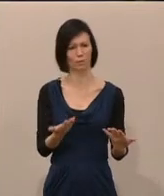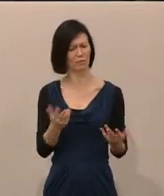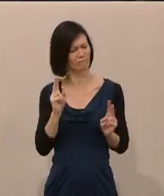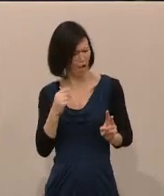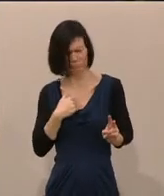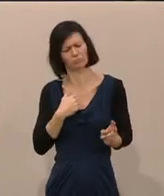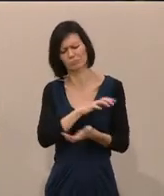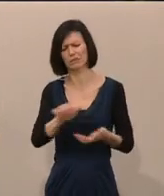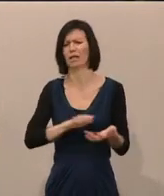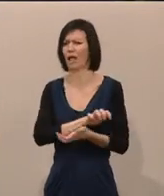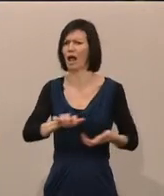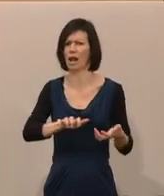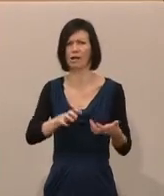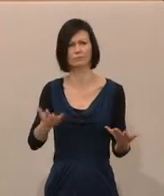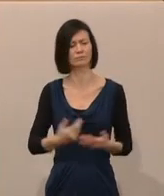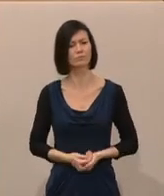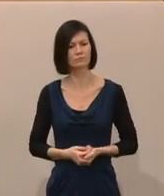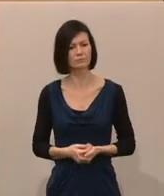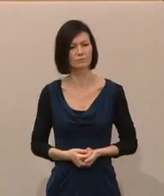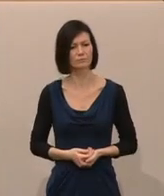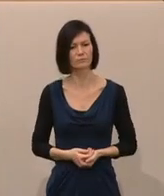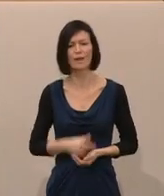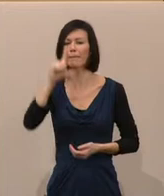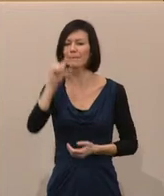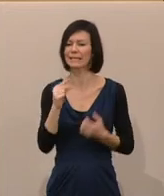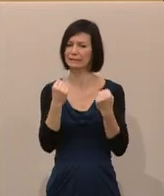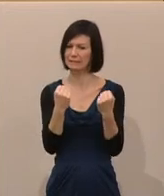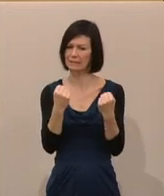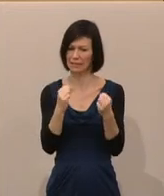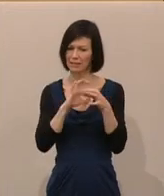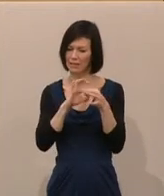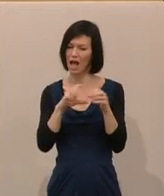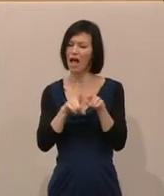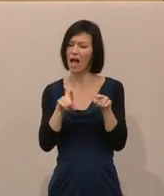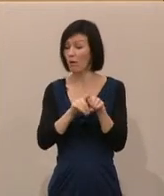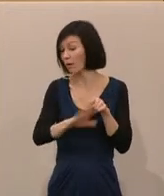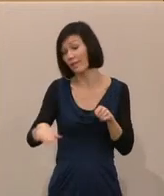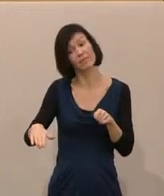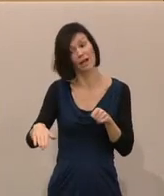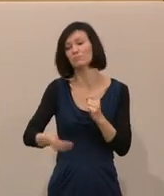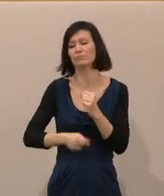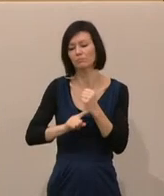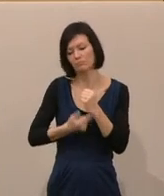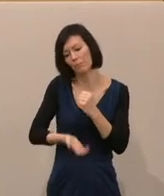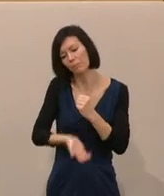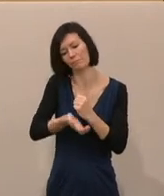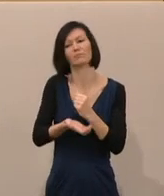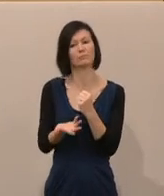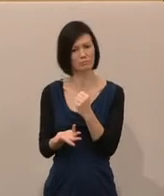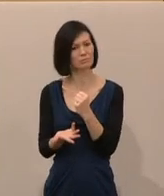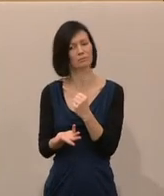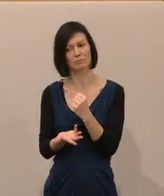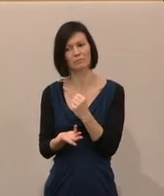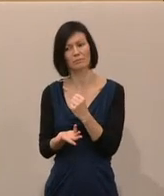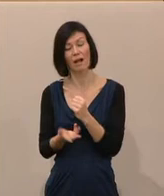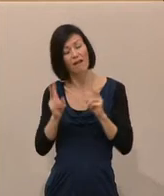wirklich ein Skandal. Und im Rahmen der Mindestsicherung kommt es auch zu Kürzungen für Kinder. Und das, meine Damen und Herren,